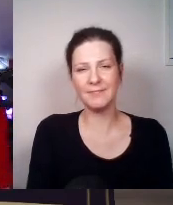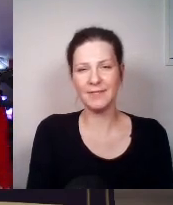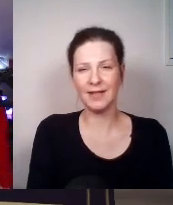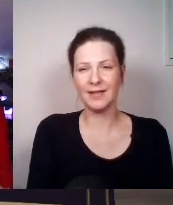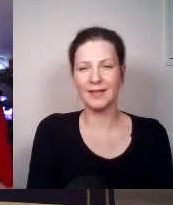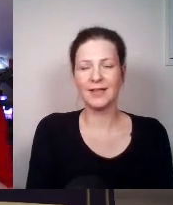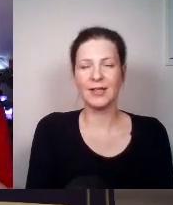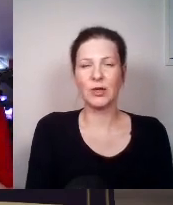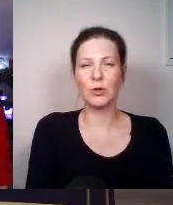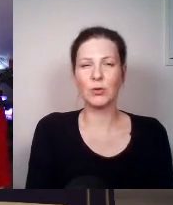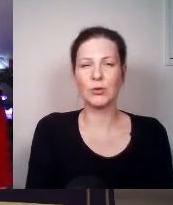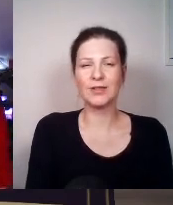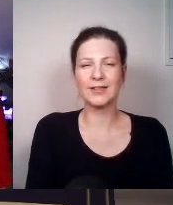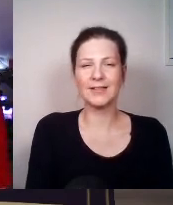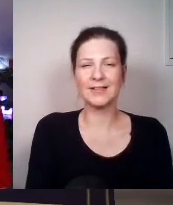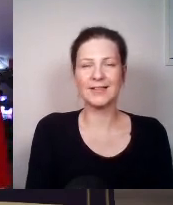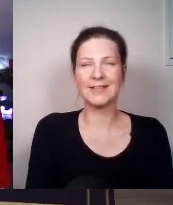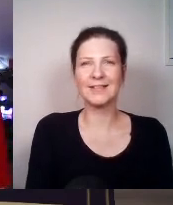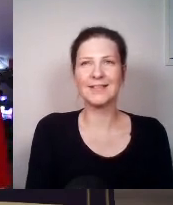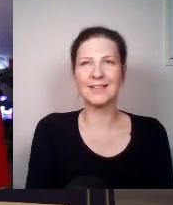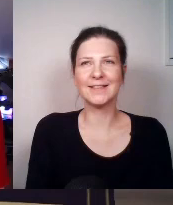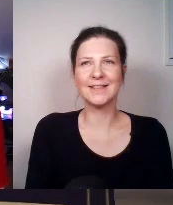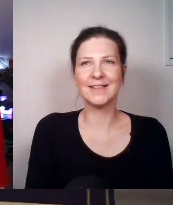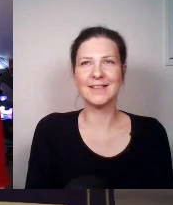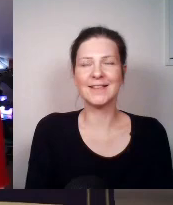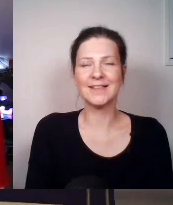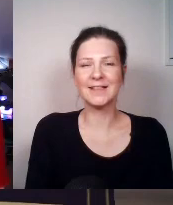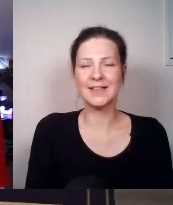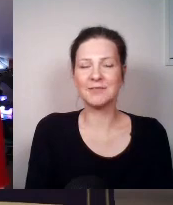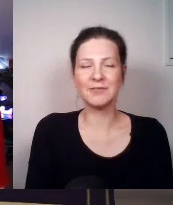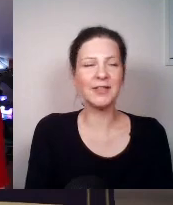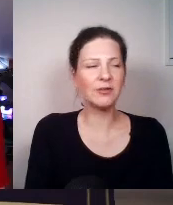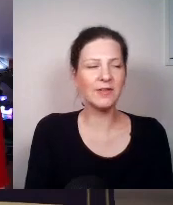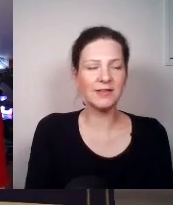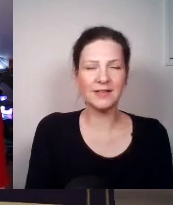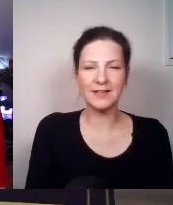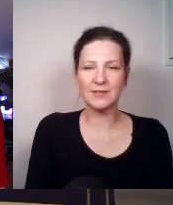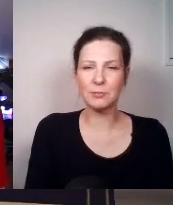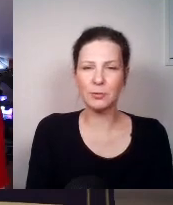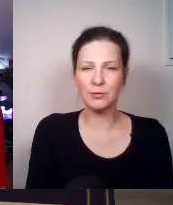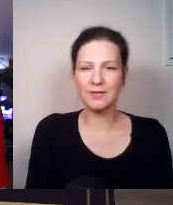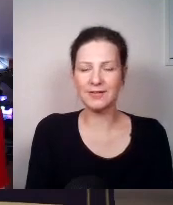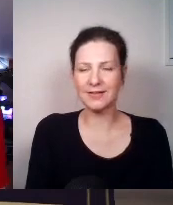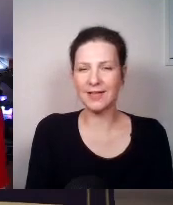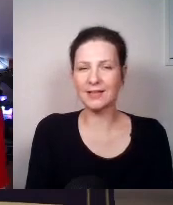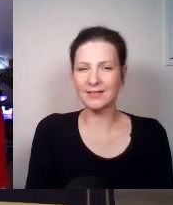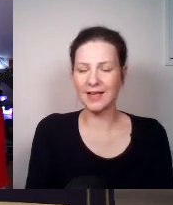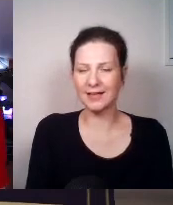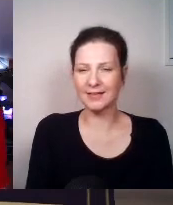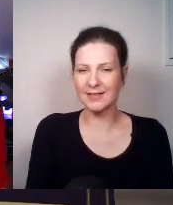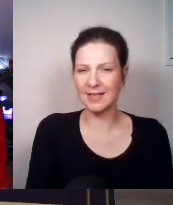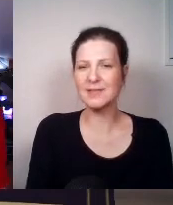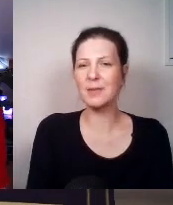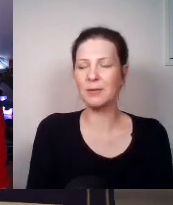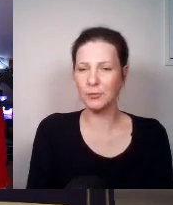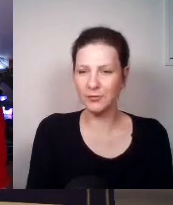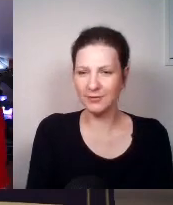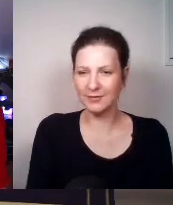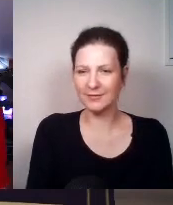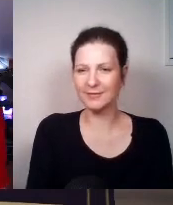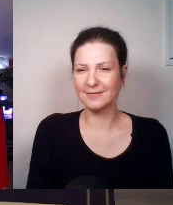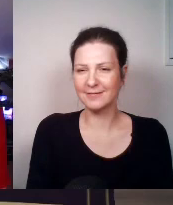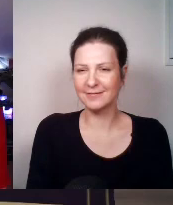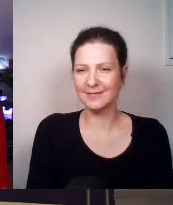Ah. Und ich finde auch diesen Punkt, das hätte eine andere Instanz machen